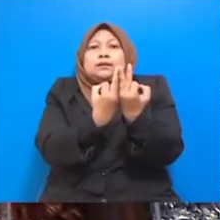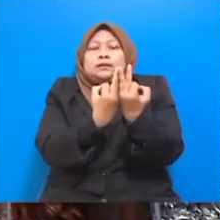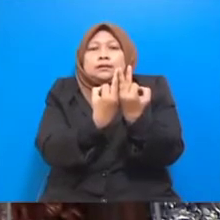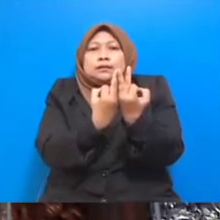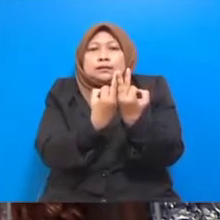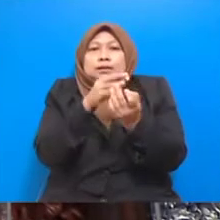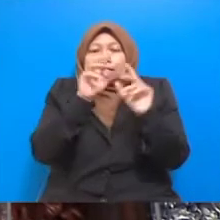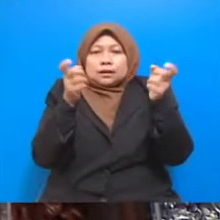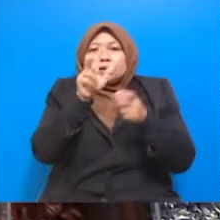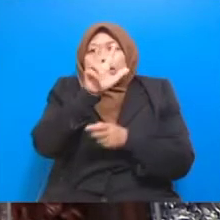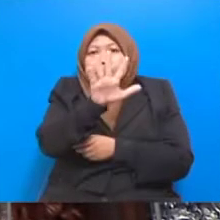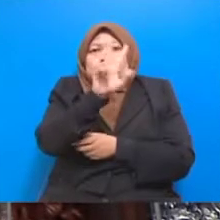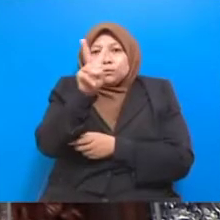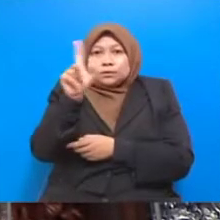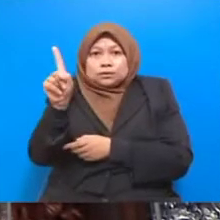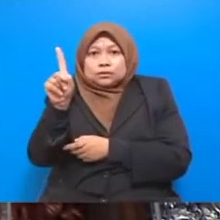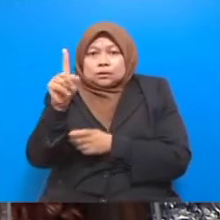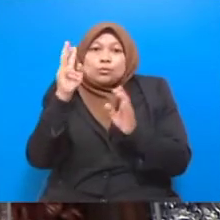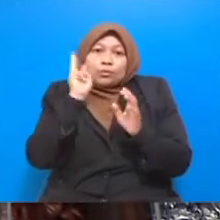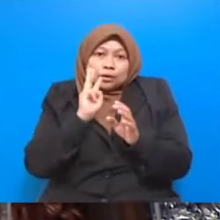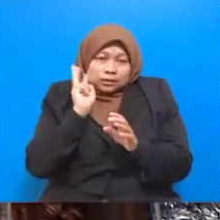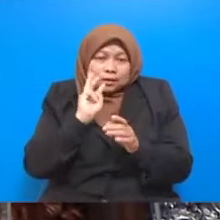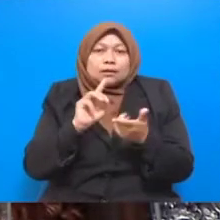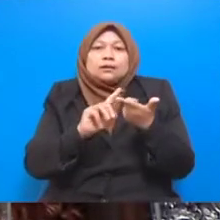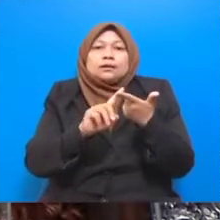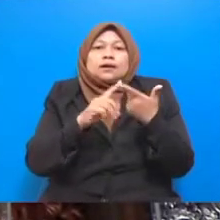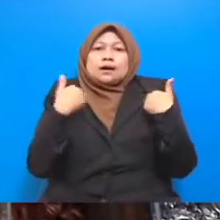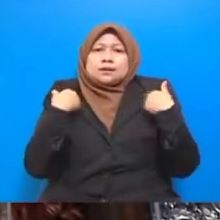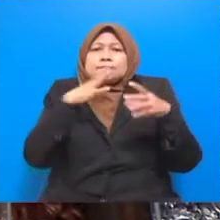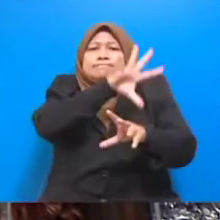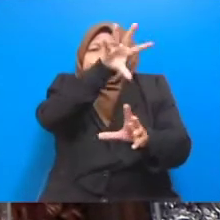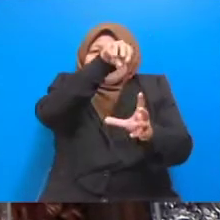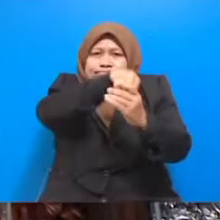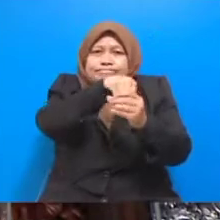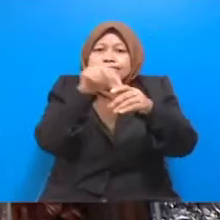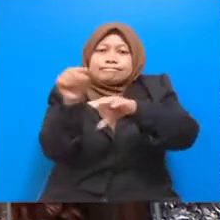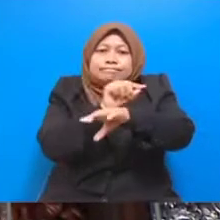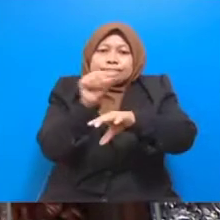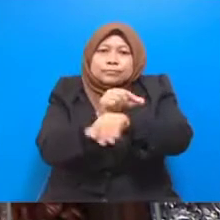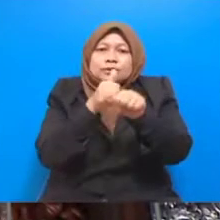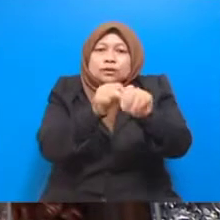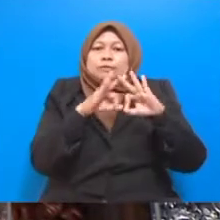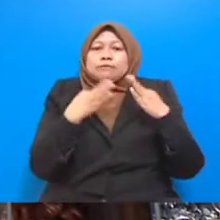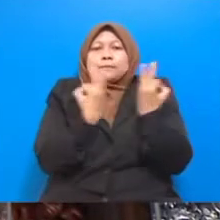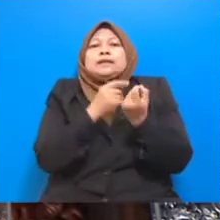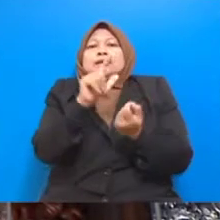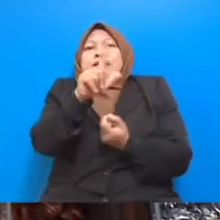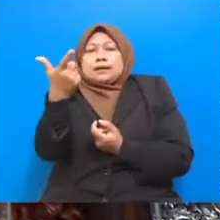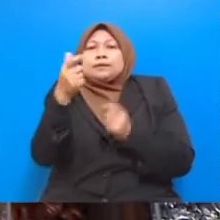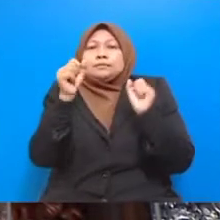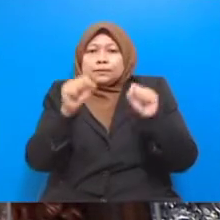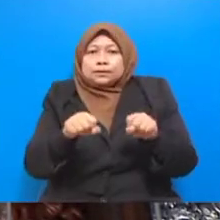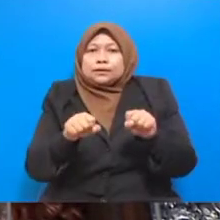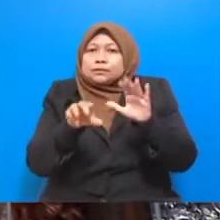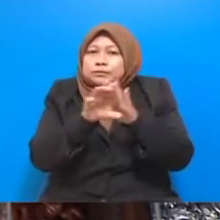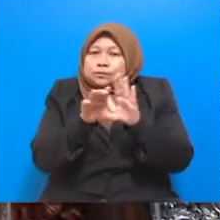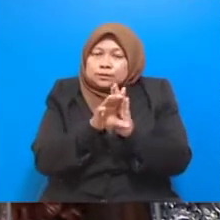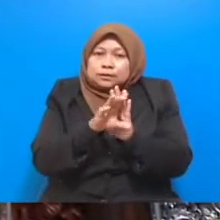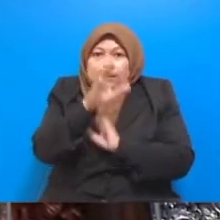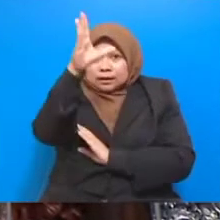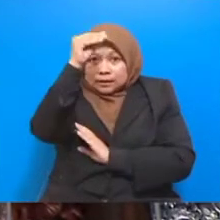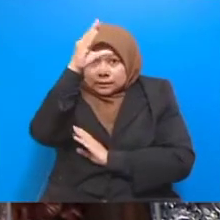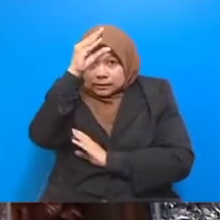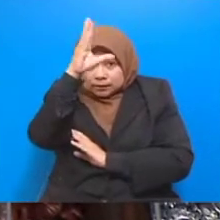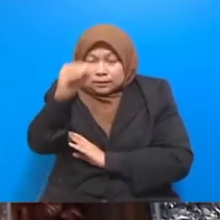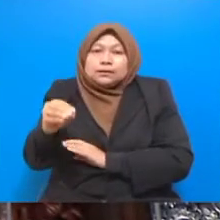521 yang mana selain daripada wanita ia juga turut terpakai kepada andik warga yang lain di kalangan kalangan lelaki